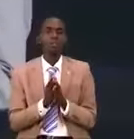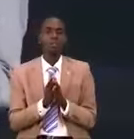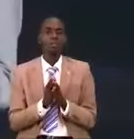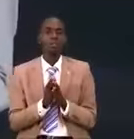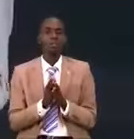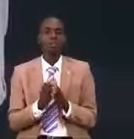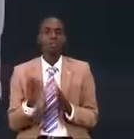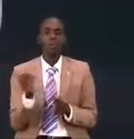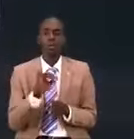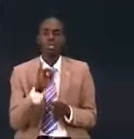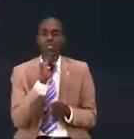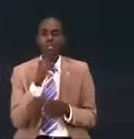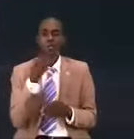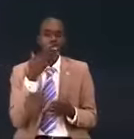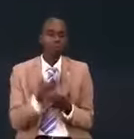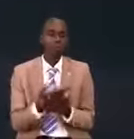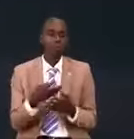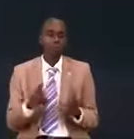marcher